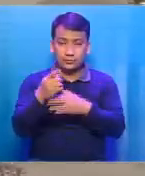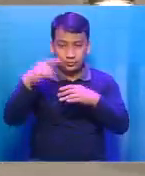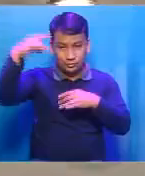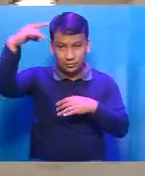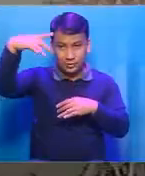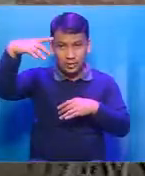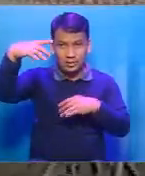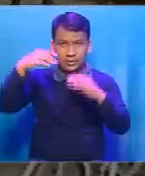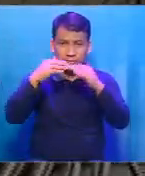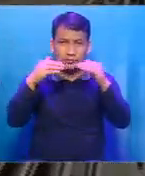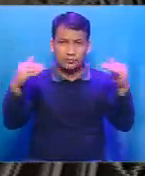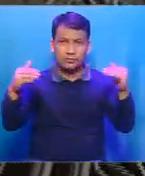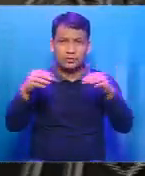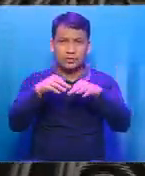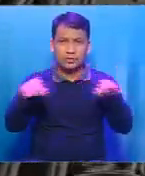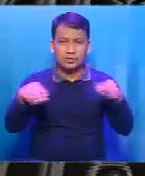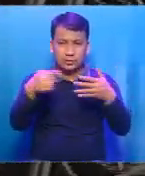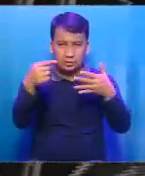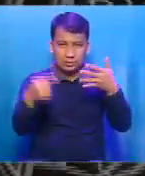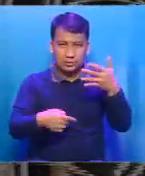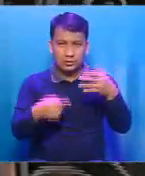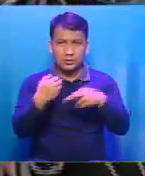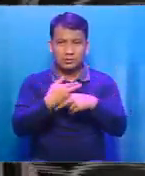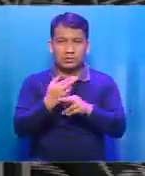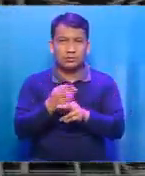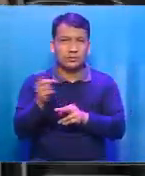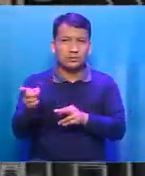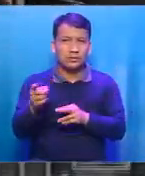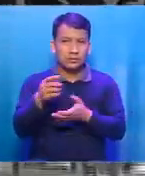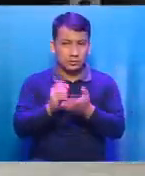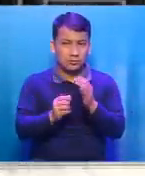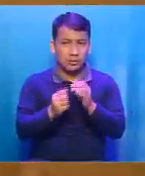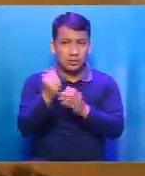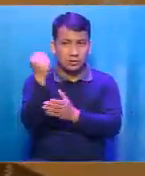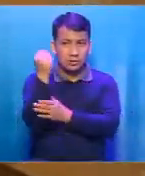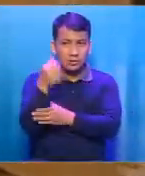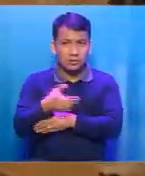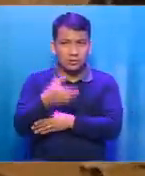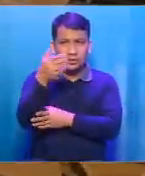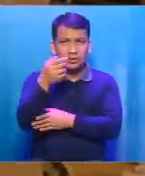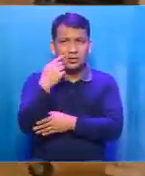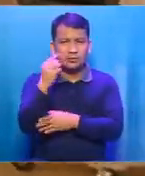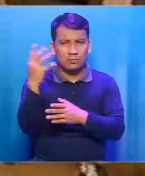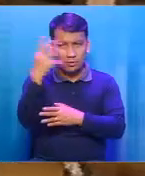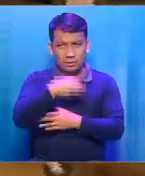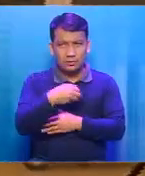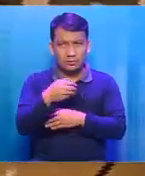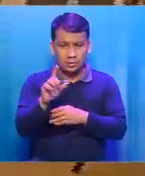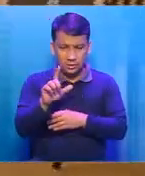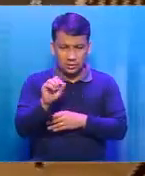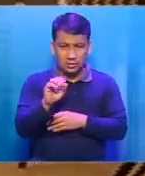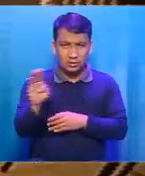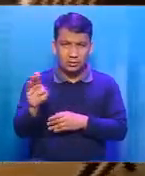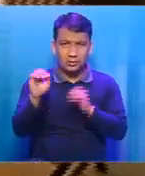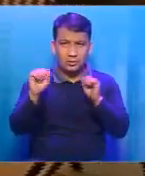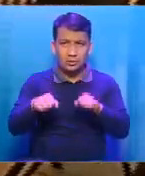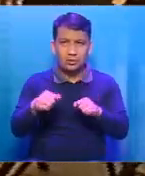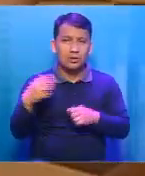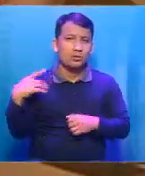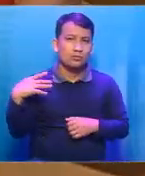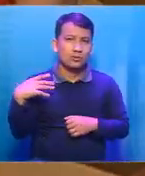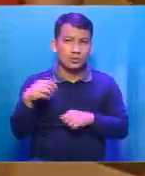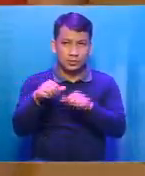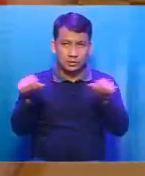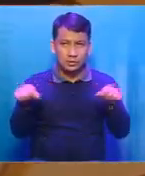ang kisame at detalyado ang paghagawa sa mga poste. Maaliwalas na rin ang lobby na magiging waiting